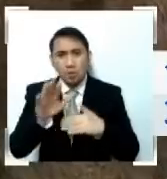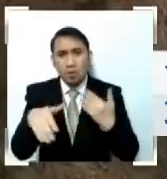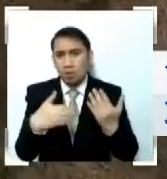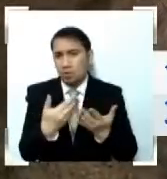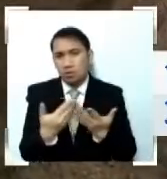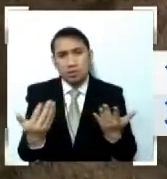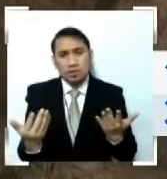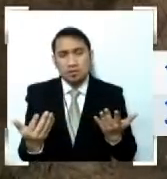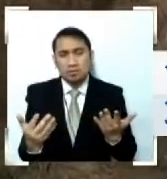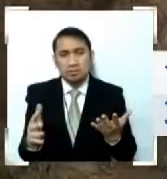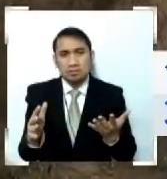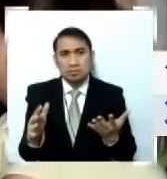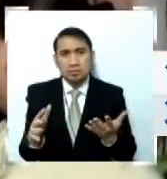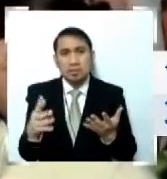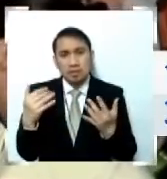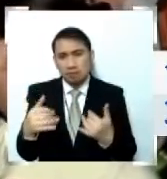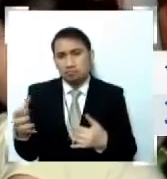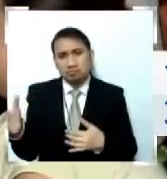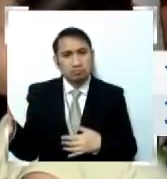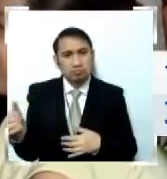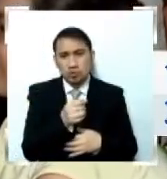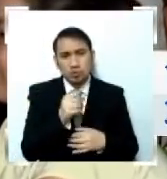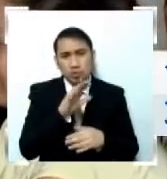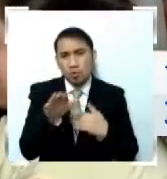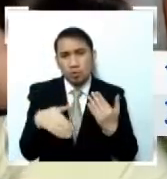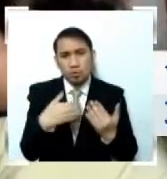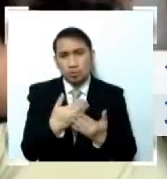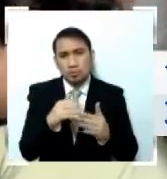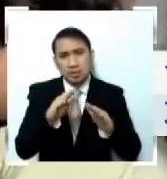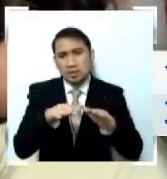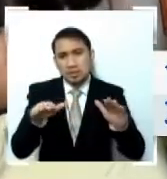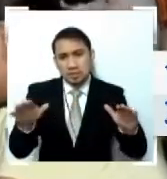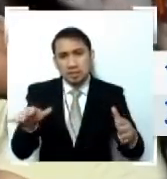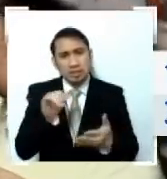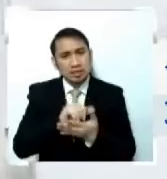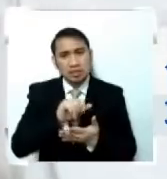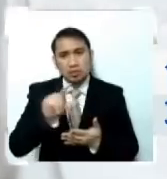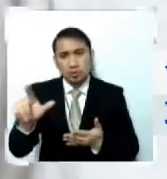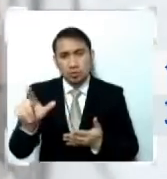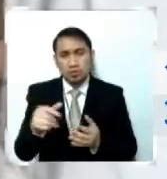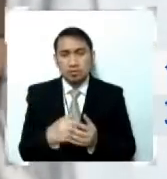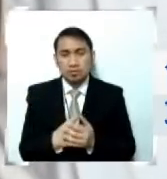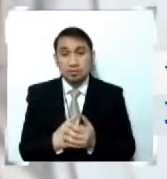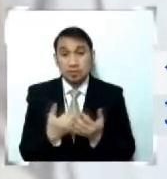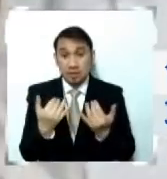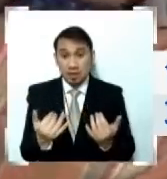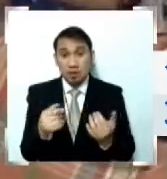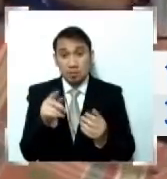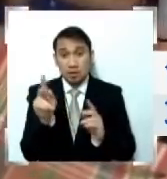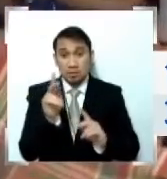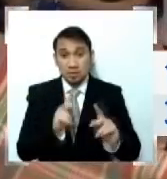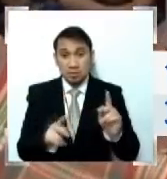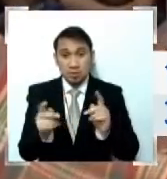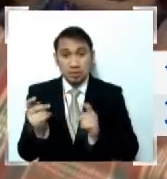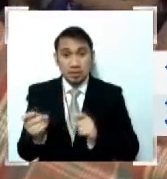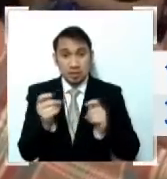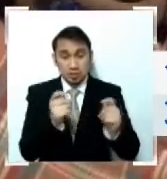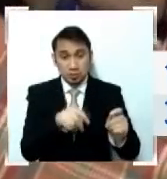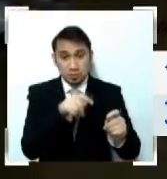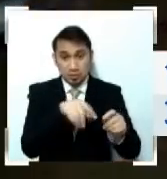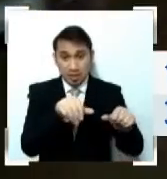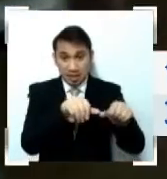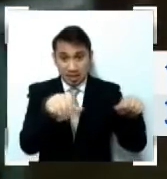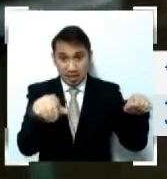lang namin yung nakukuha namin. Sa mga oras na ito, nag-evacuate ang mga residente sa isang bakanting lote malapit sa Paseco